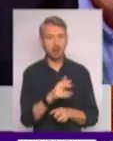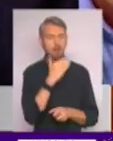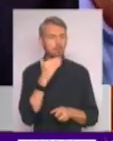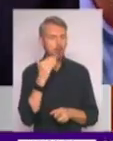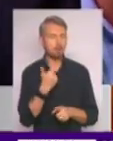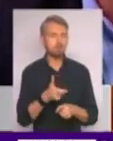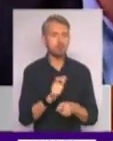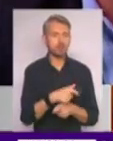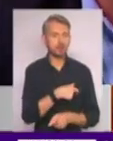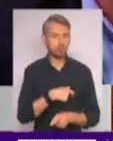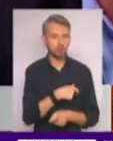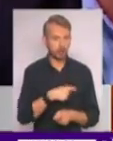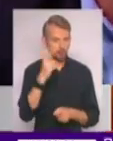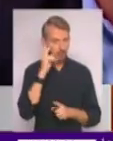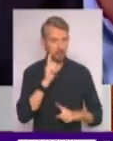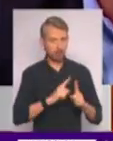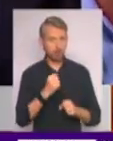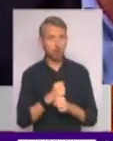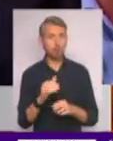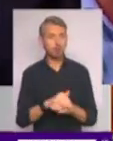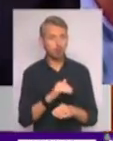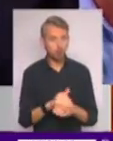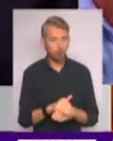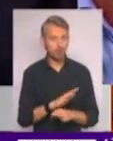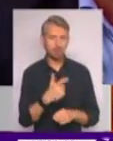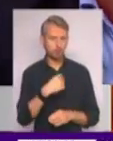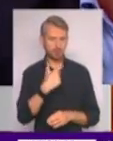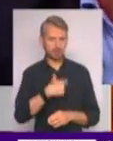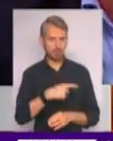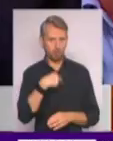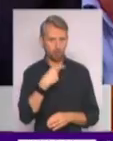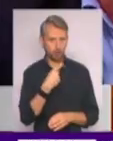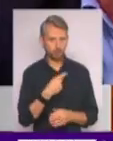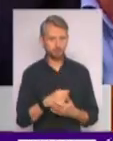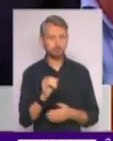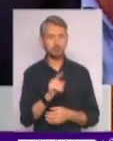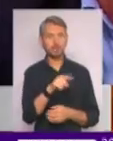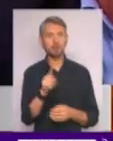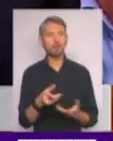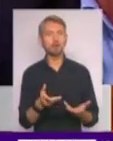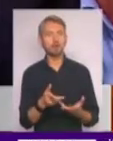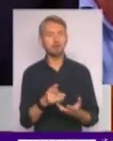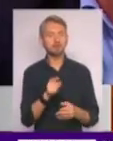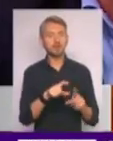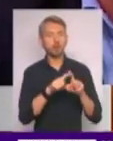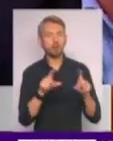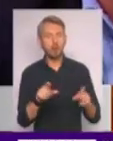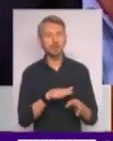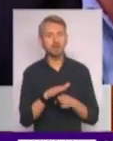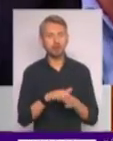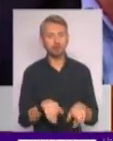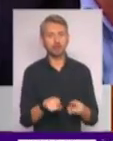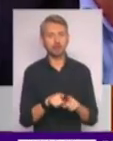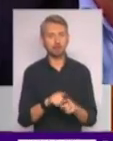більшість в депутатському корпусі Київради творять добро, я не за себе зараз говорю. І вони покликані якраз ці компанії здійснювати так